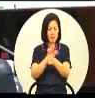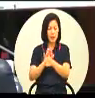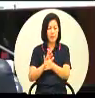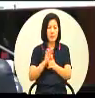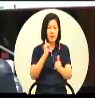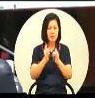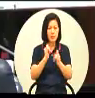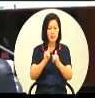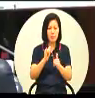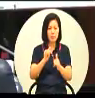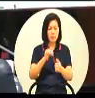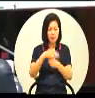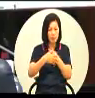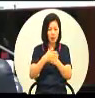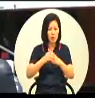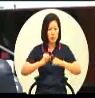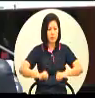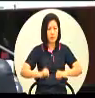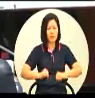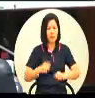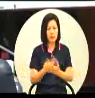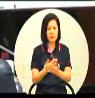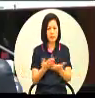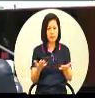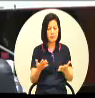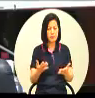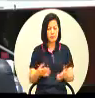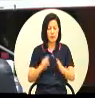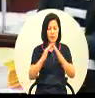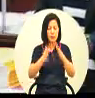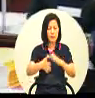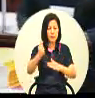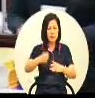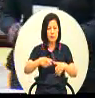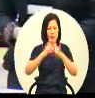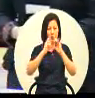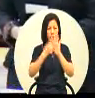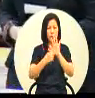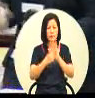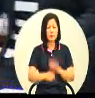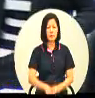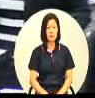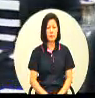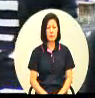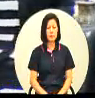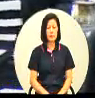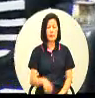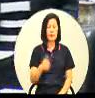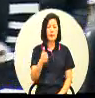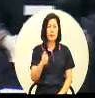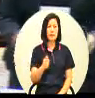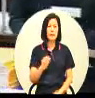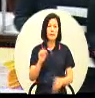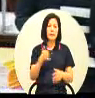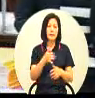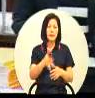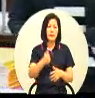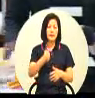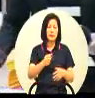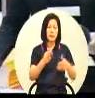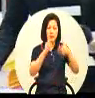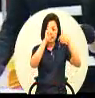民捍卫他们的健康？请市长回答。 请市长回答。 谢谢议长，谢谢许议